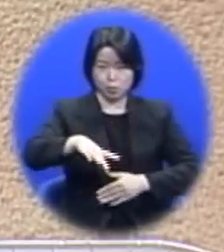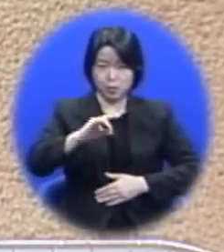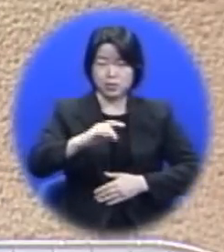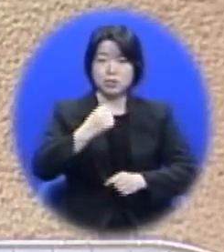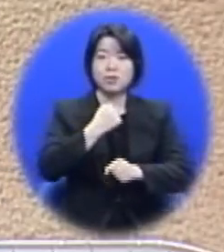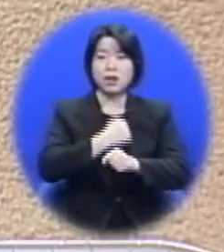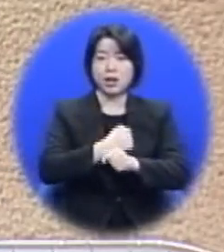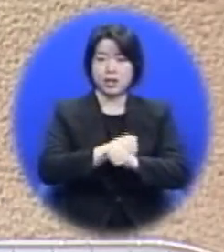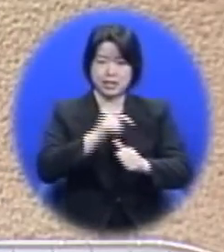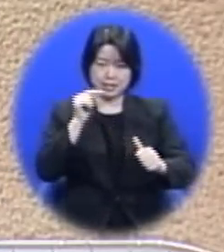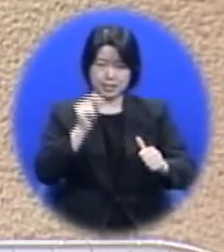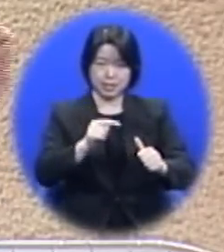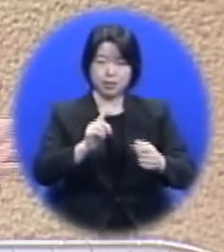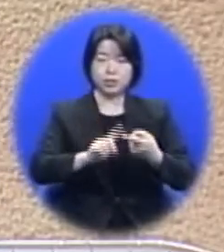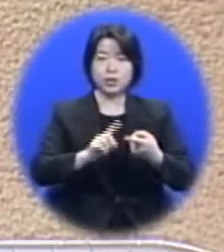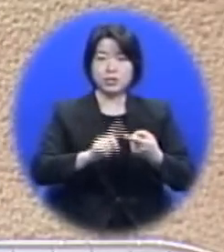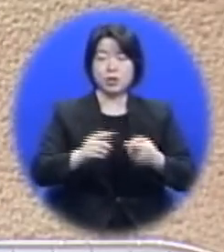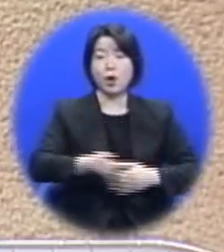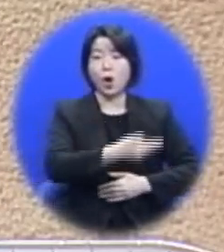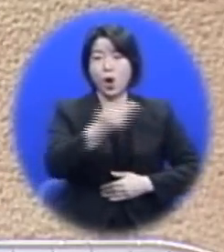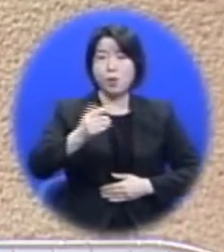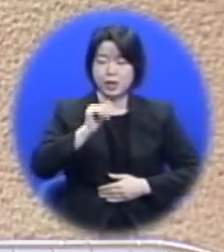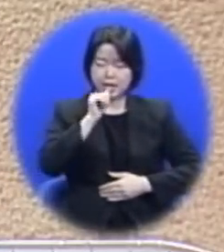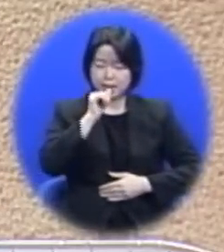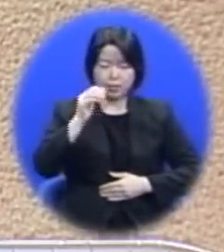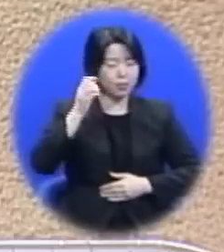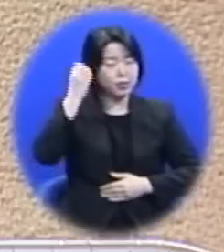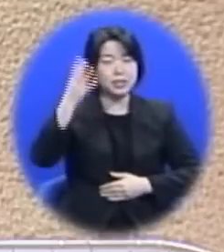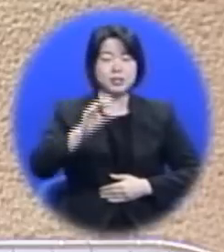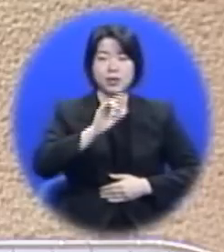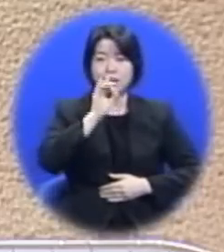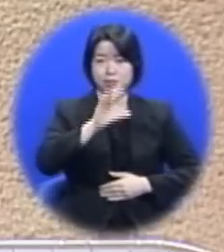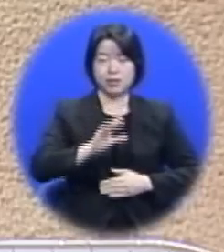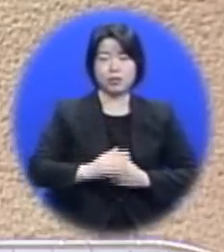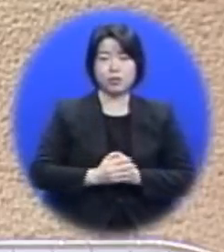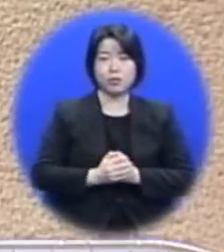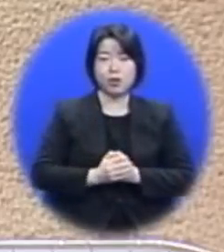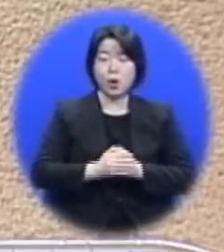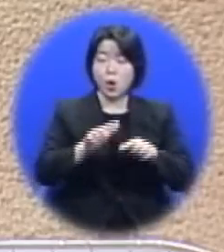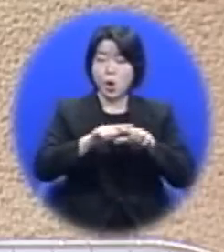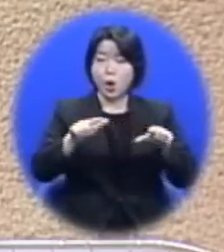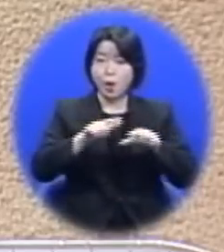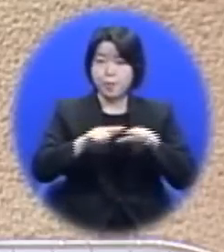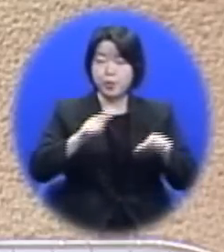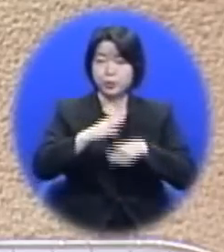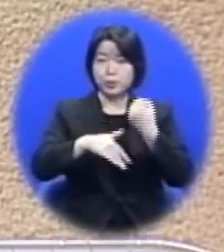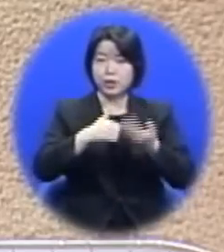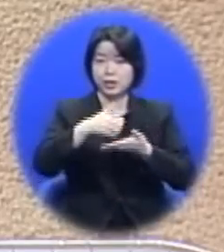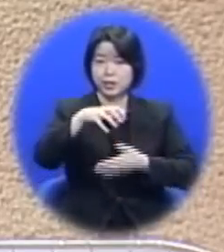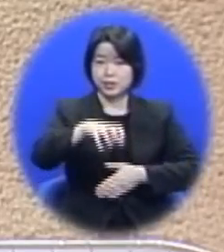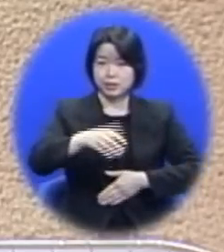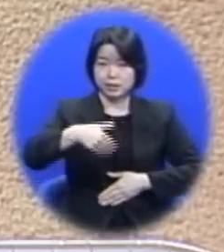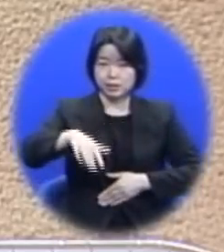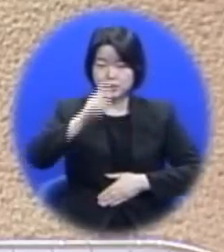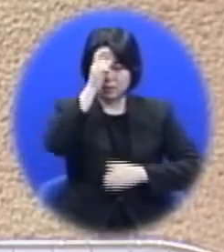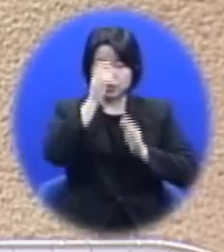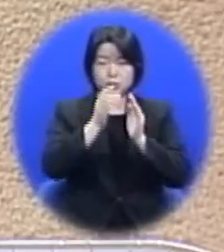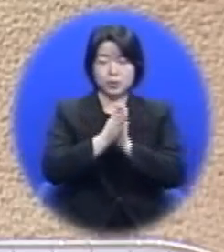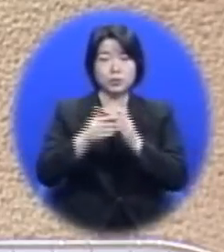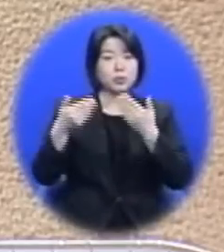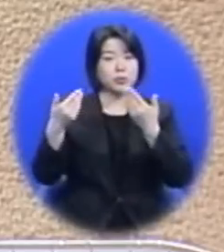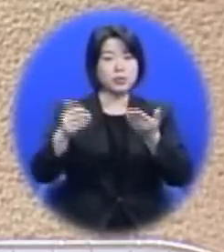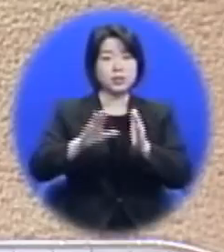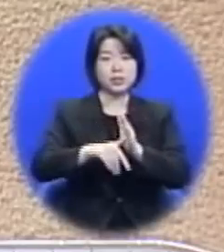하셨다는 사실을 여러분이 결코 잊으시면 안 됩니다. 흔히들 하나님께 나가 기도할 때